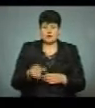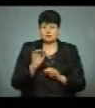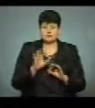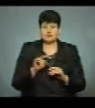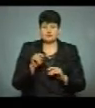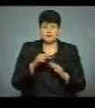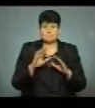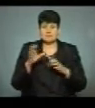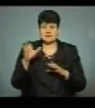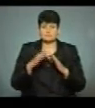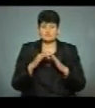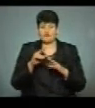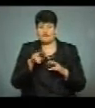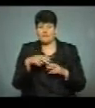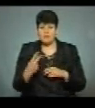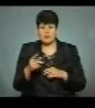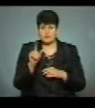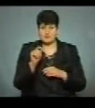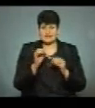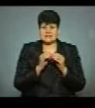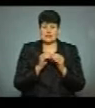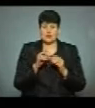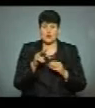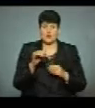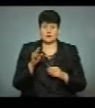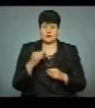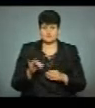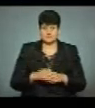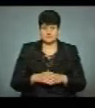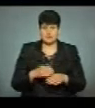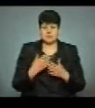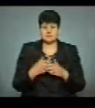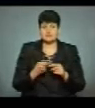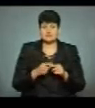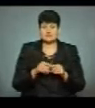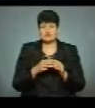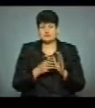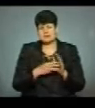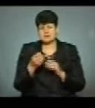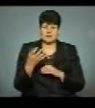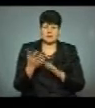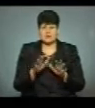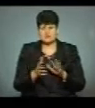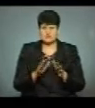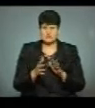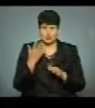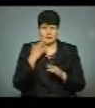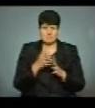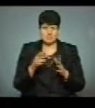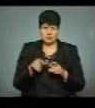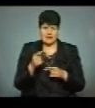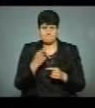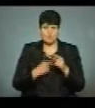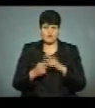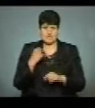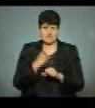плитка з цього будинку впала в понеділок, 10 лютого. Приблизно це було 18-15, в той час, коли більшість людей вертається